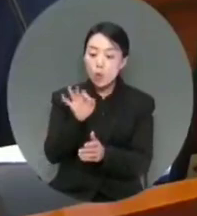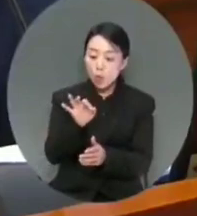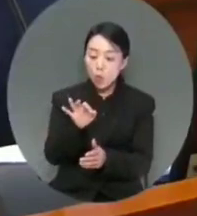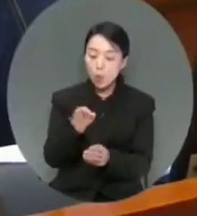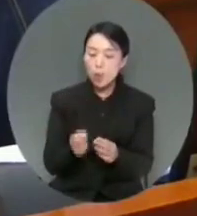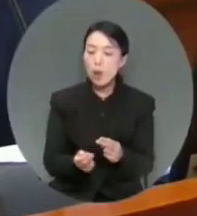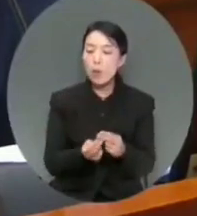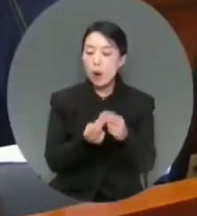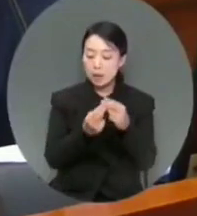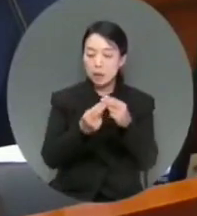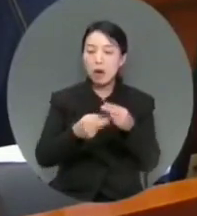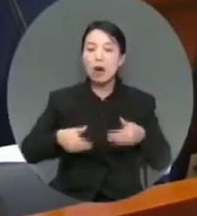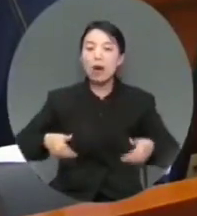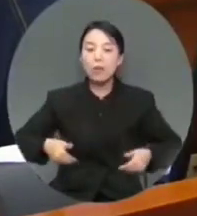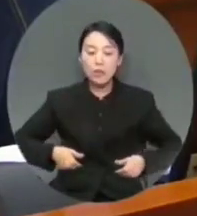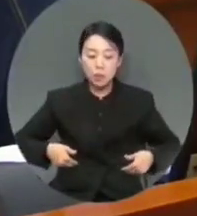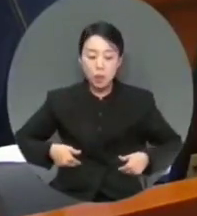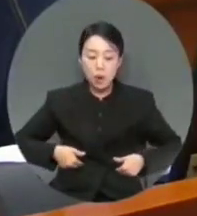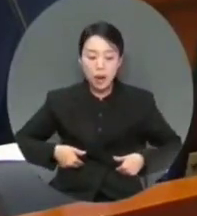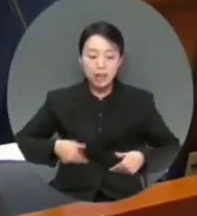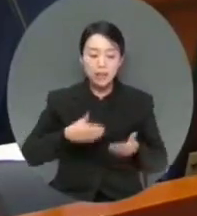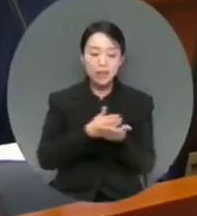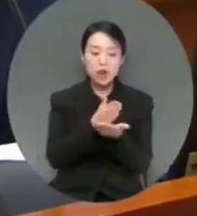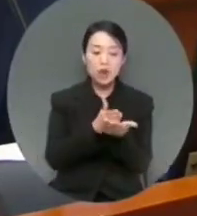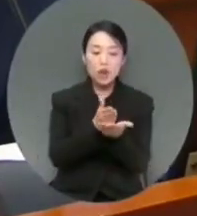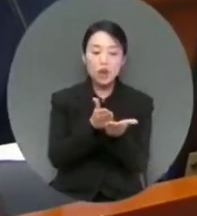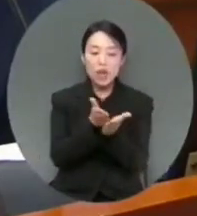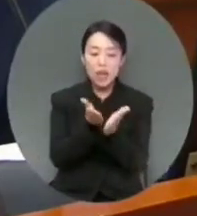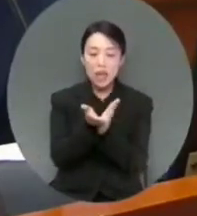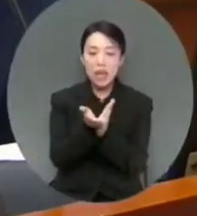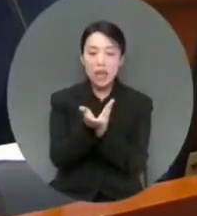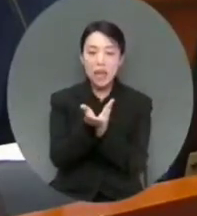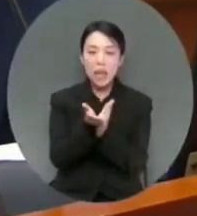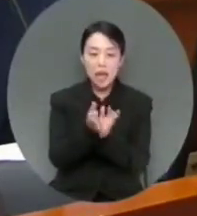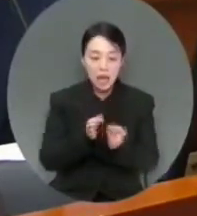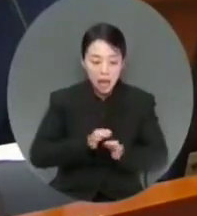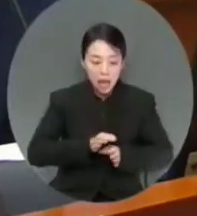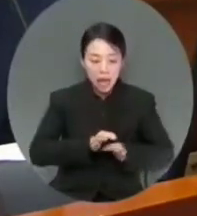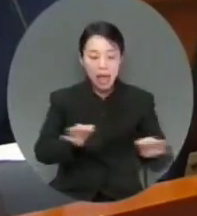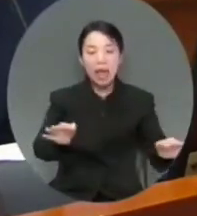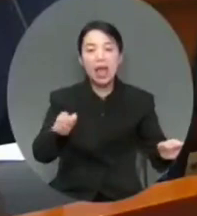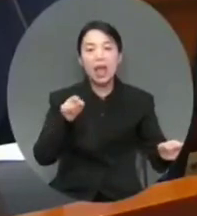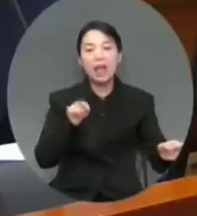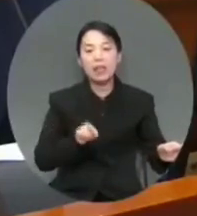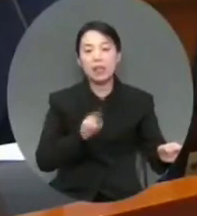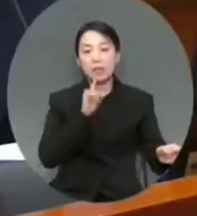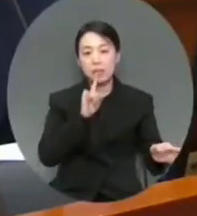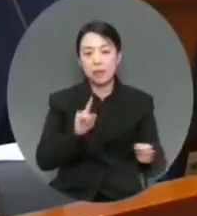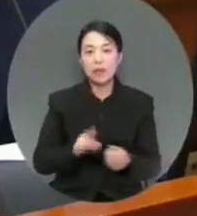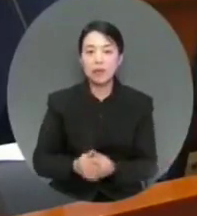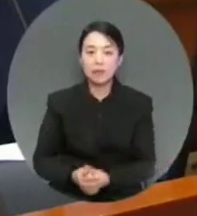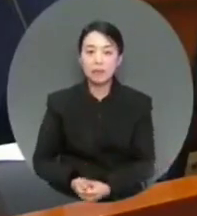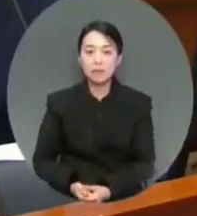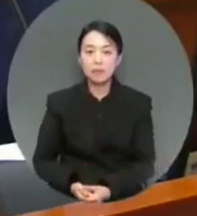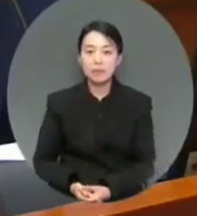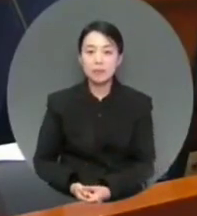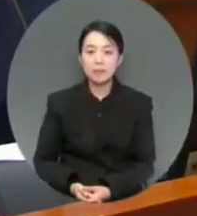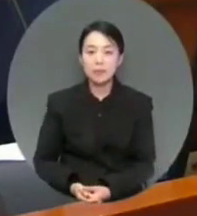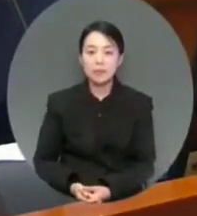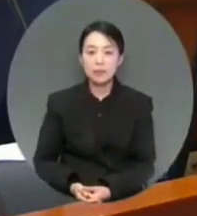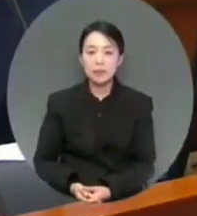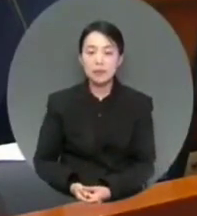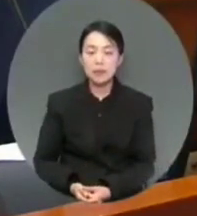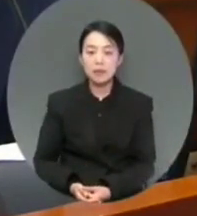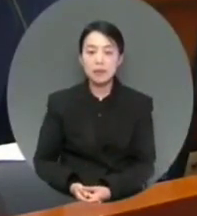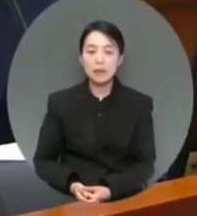이제 필요한 또 정액해야 되는 각 영역의 사업들을 저희들이 발굴하고 정액을 했지 않겠습니까? 그래서 사후적으로